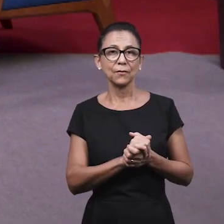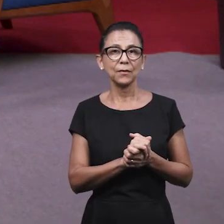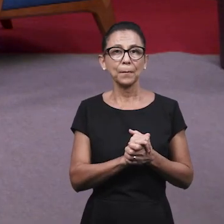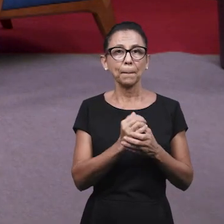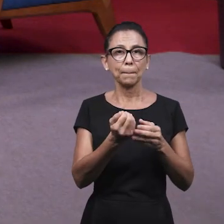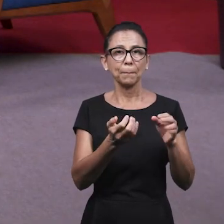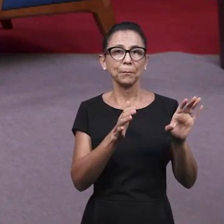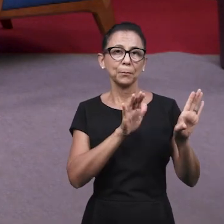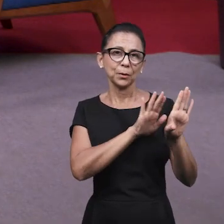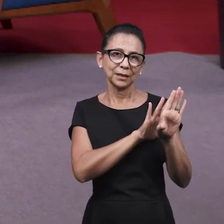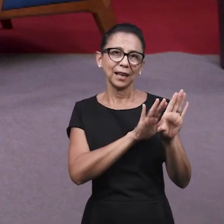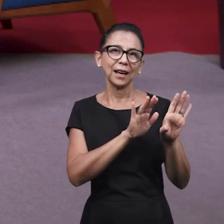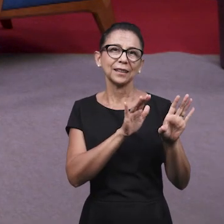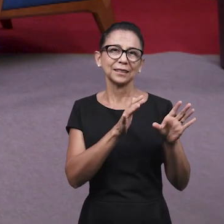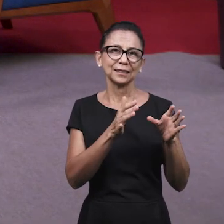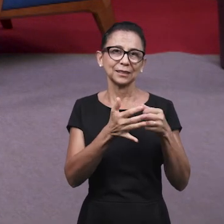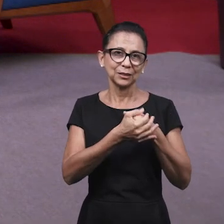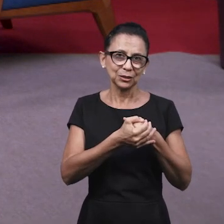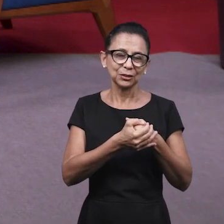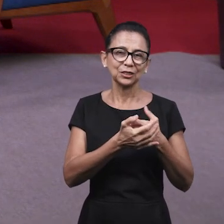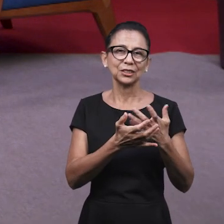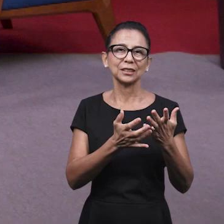Donc,